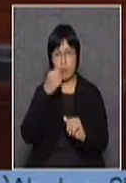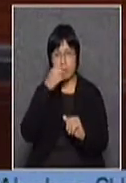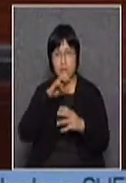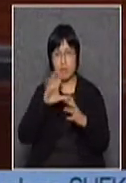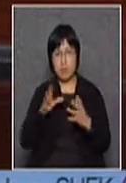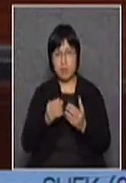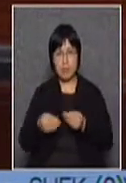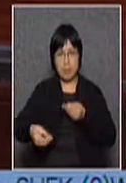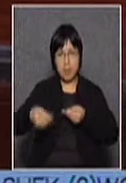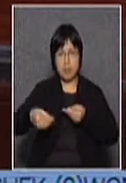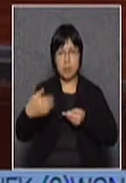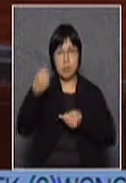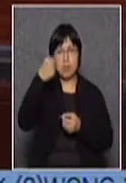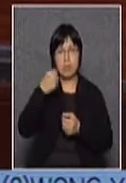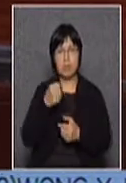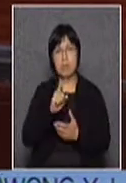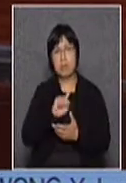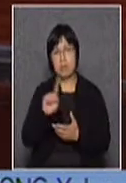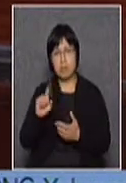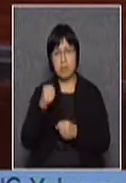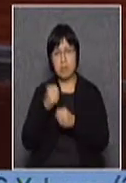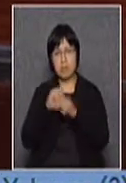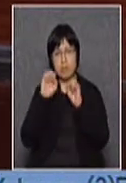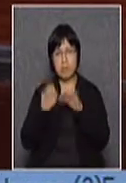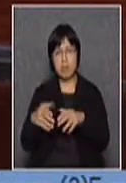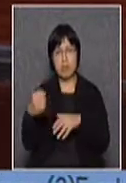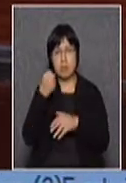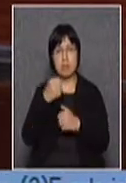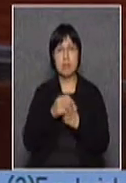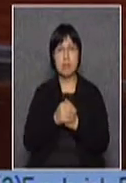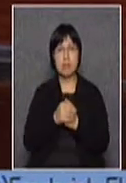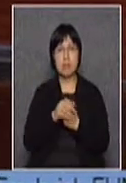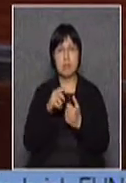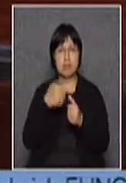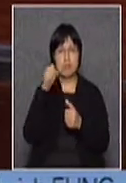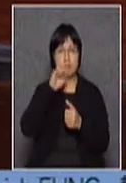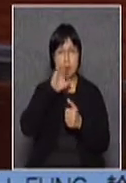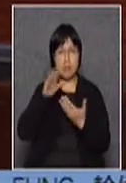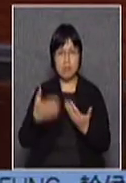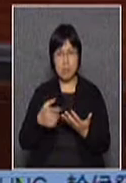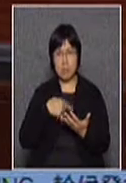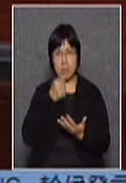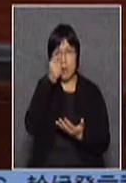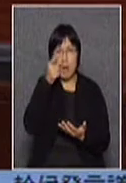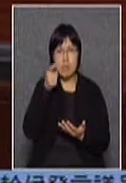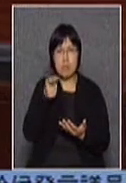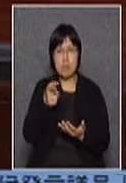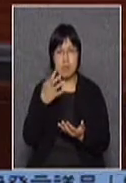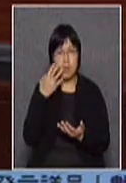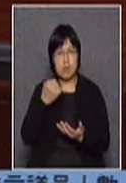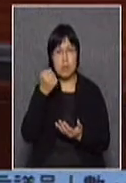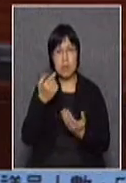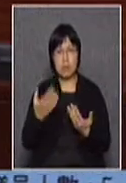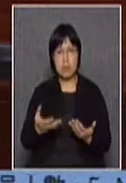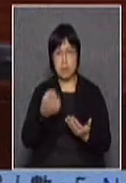判同埋某方面嘅罷工嘅權利。主席，我想指出另一點解荒謬咧，就係喺現時香